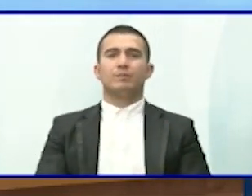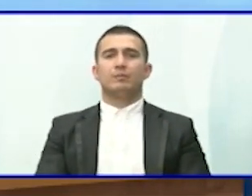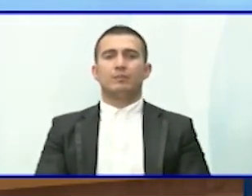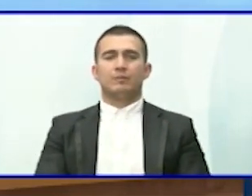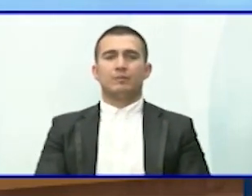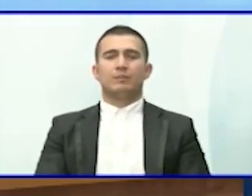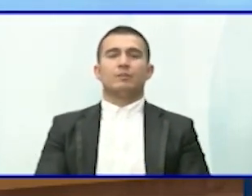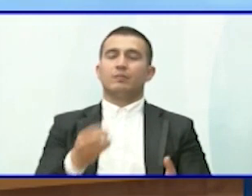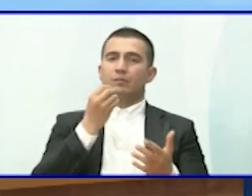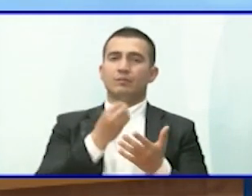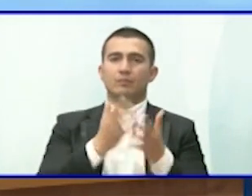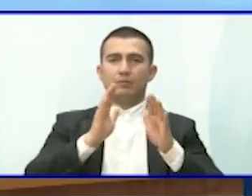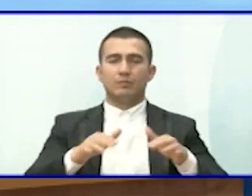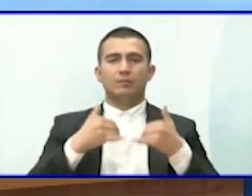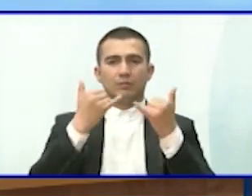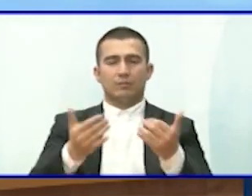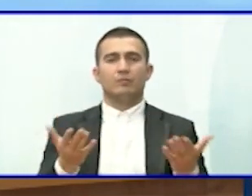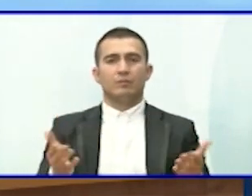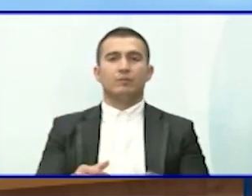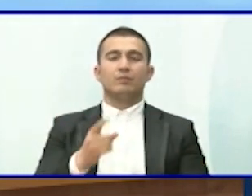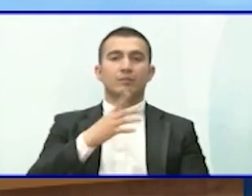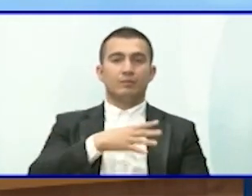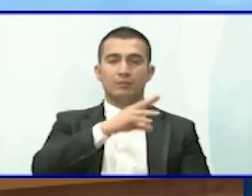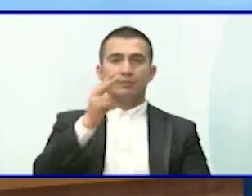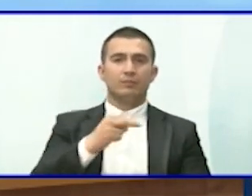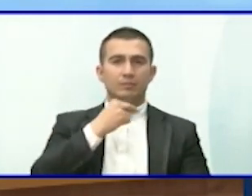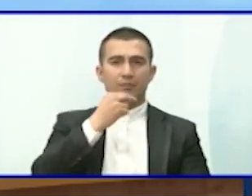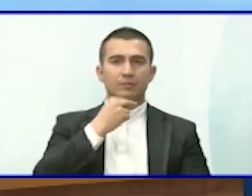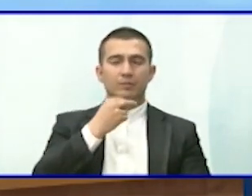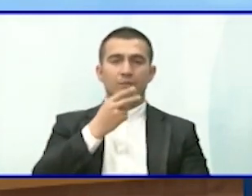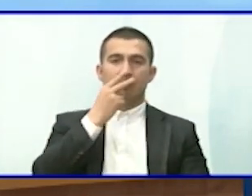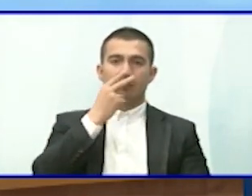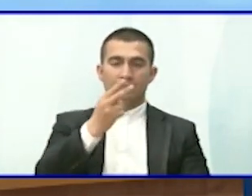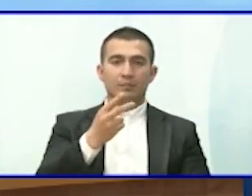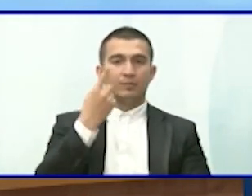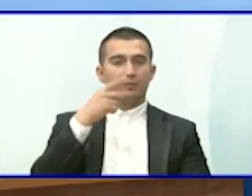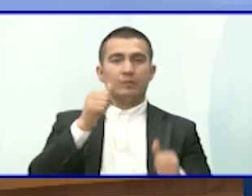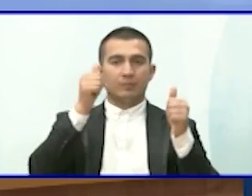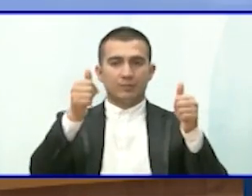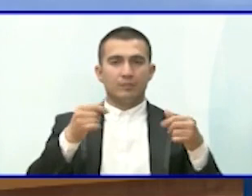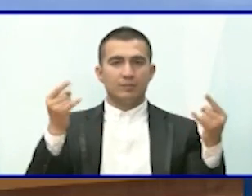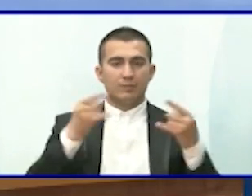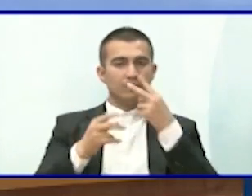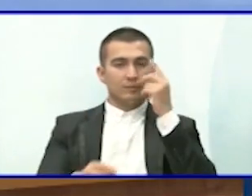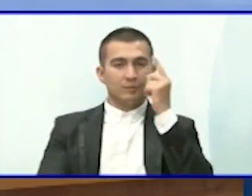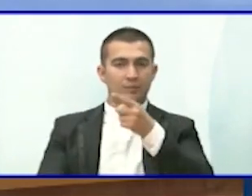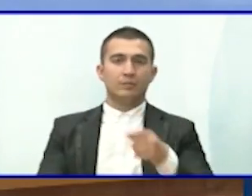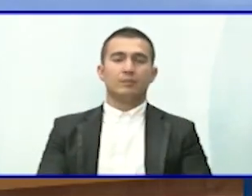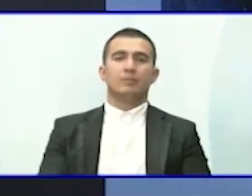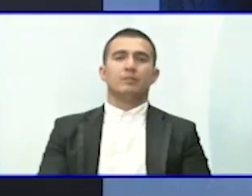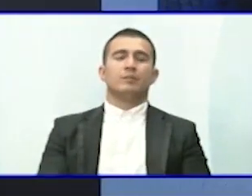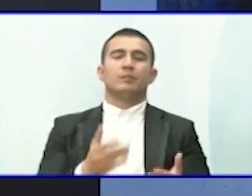уважаемые ученики а теперь внимательно переносимся на экран смотрите